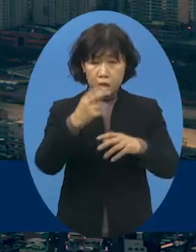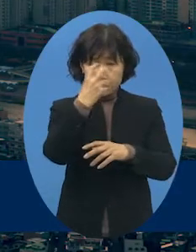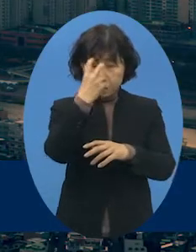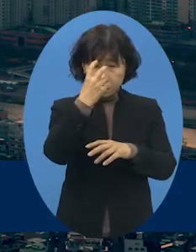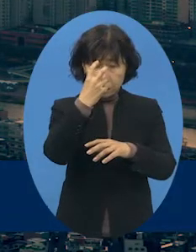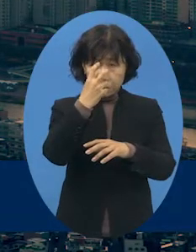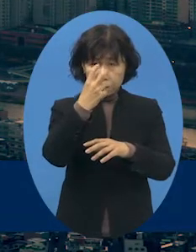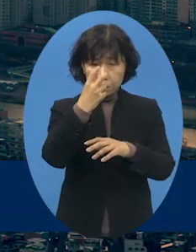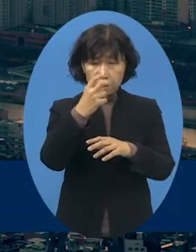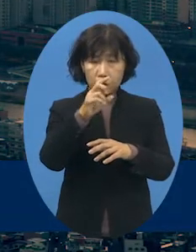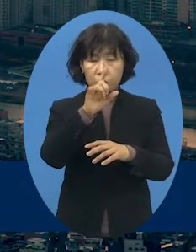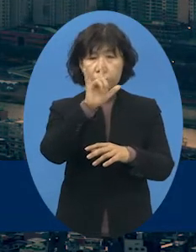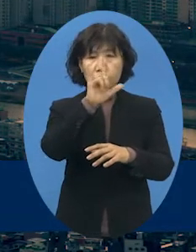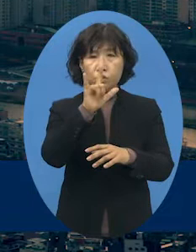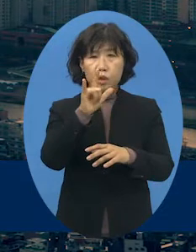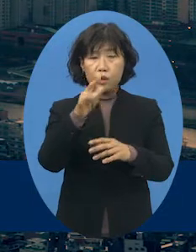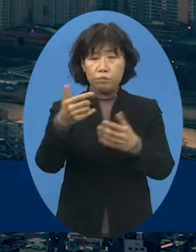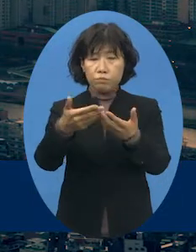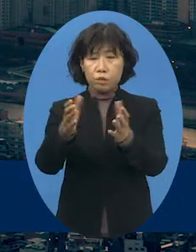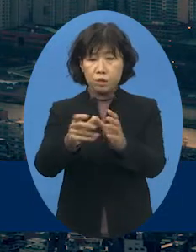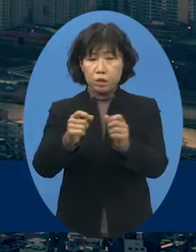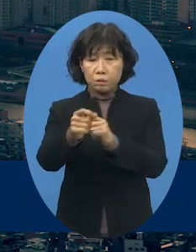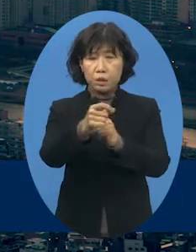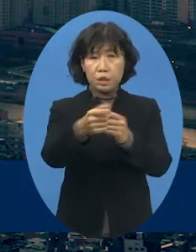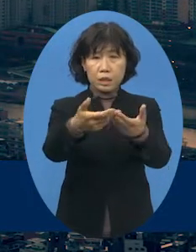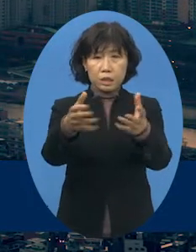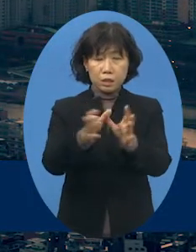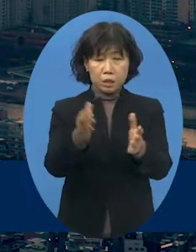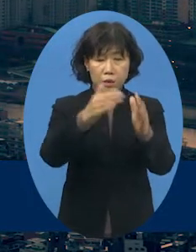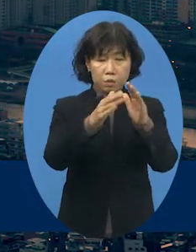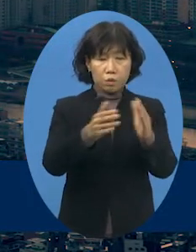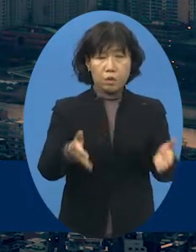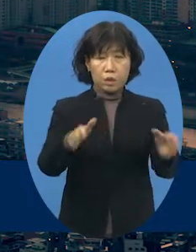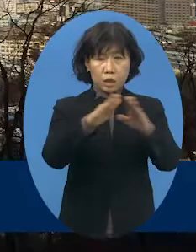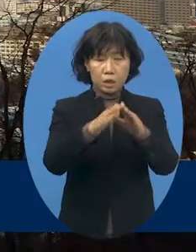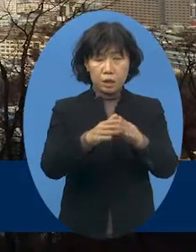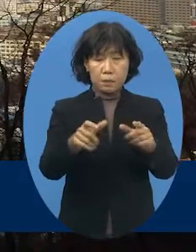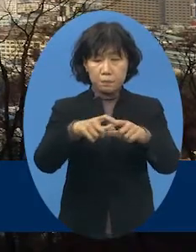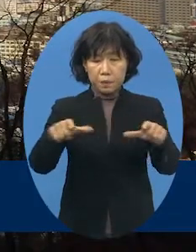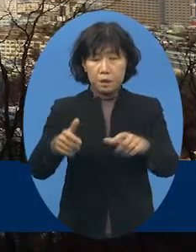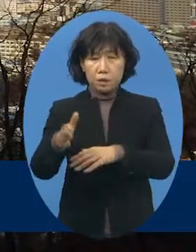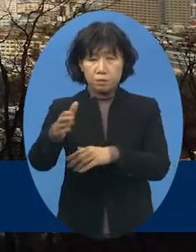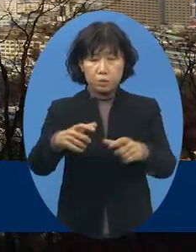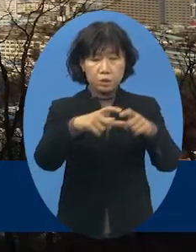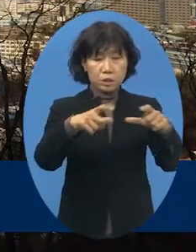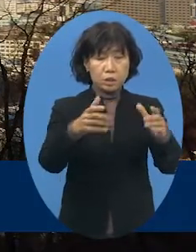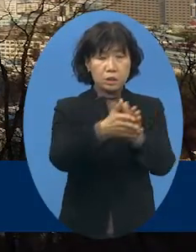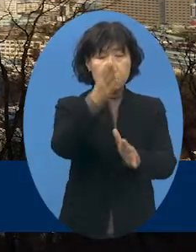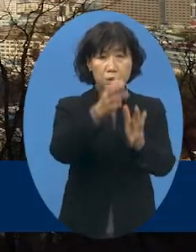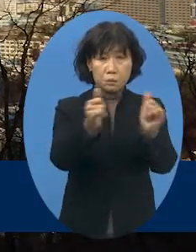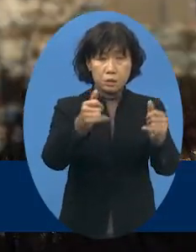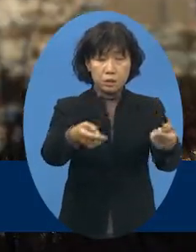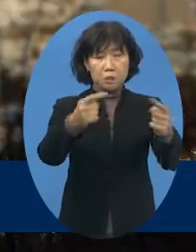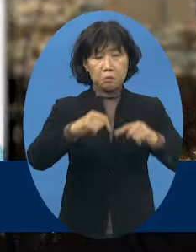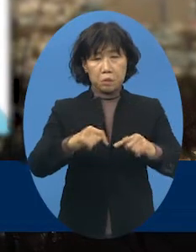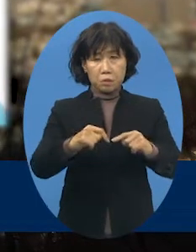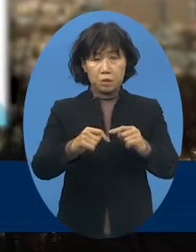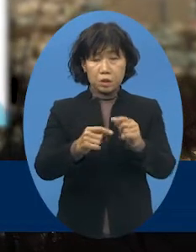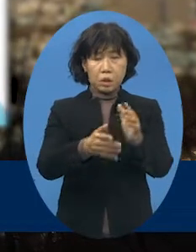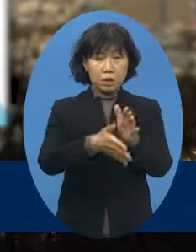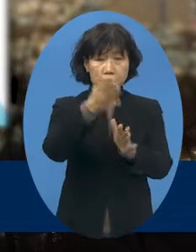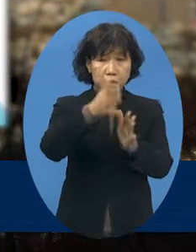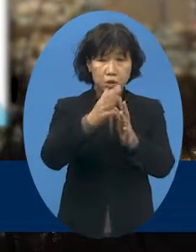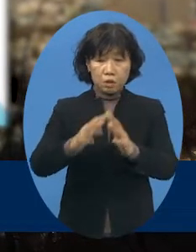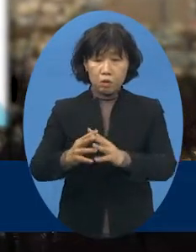국가안전 테 진단은 중앙부처 지방자치단체 공공기관 민간 전문가 시민 등이 참여해 사회 전반의